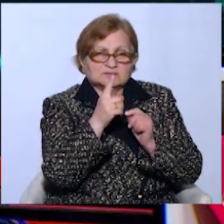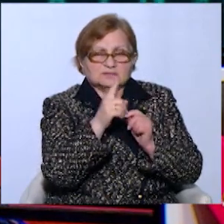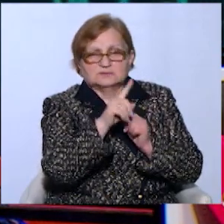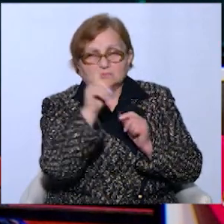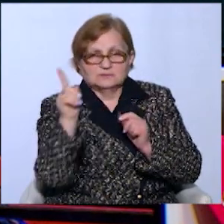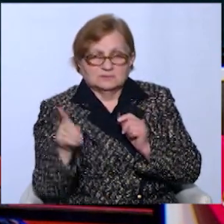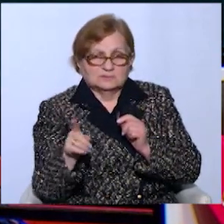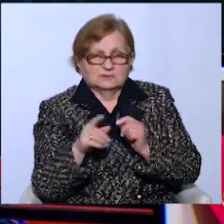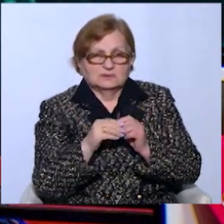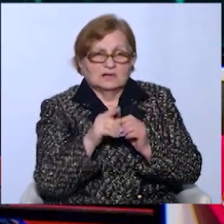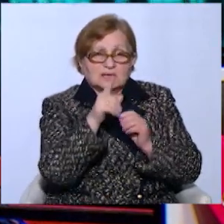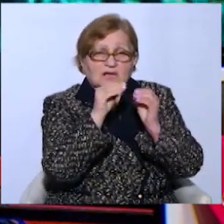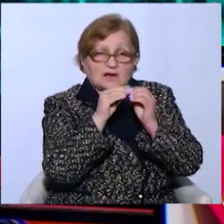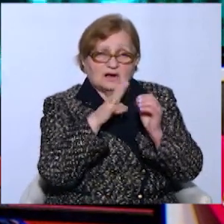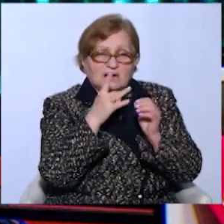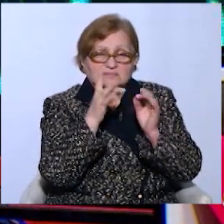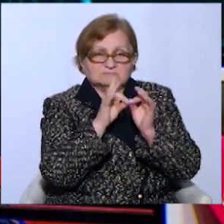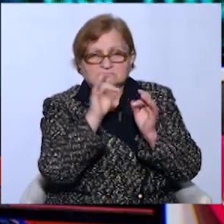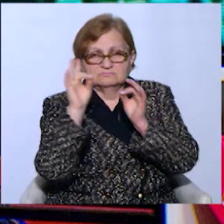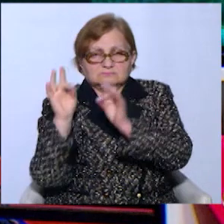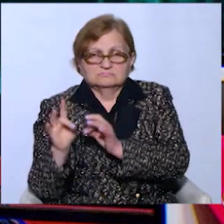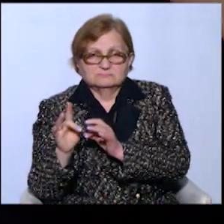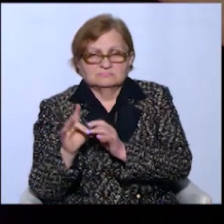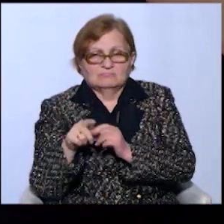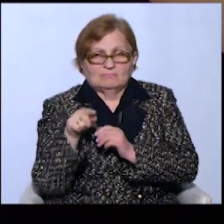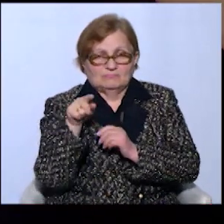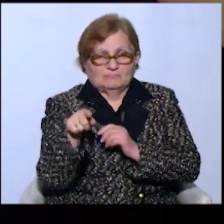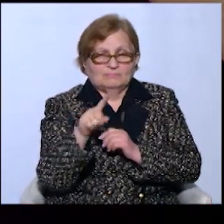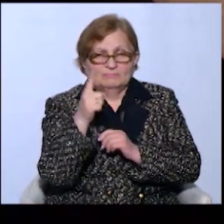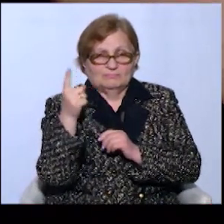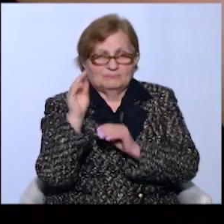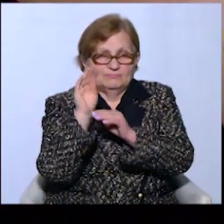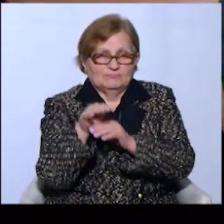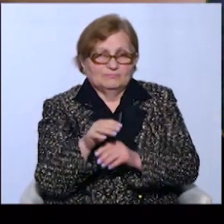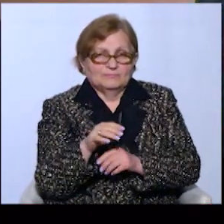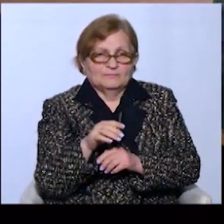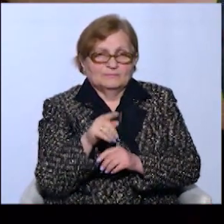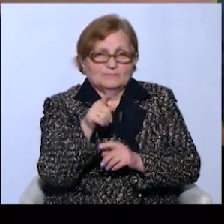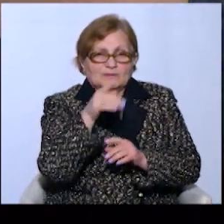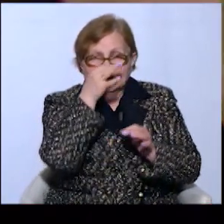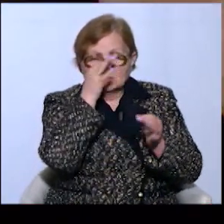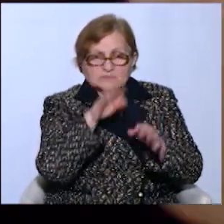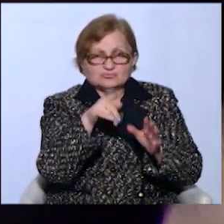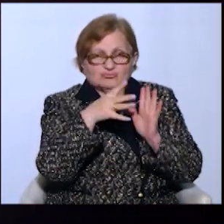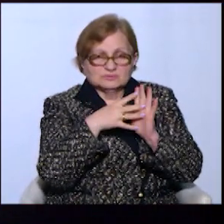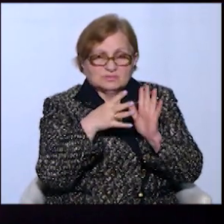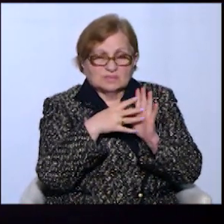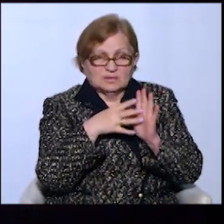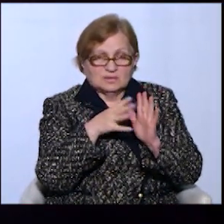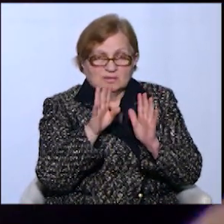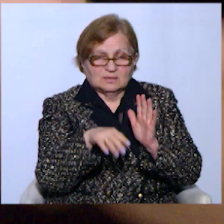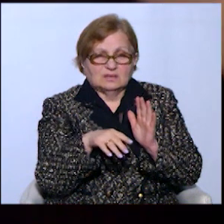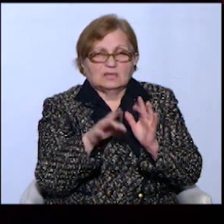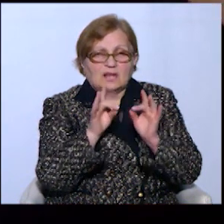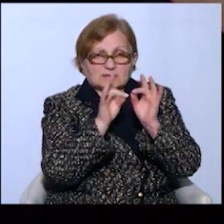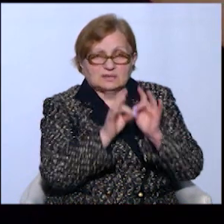1 10 ლარიანი დავახურდავეთ და წამოვიღეთ 1 ლარიანებთან. ესე იგი, აქ დავტოვე 9 ცალი